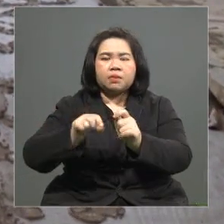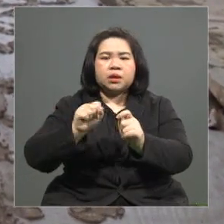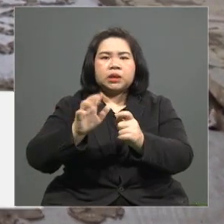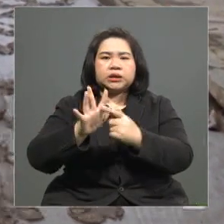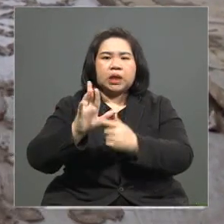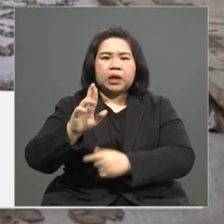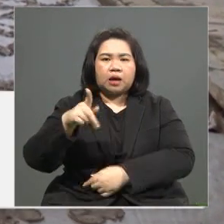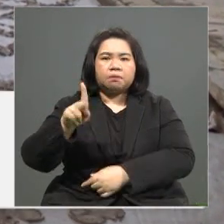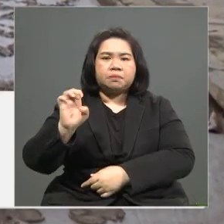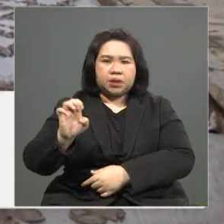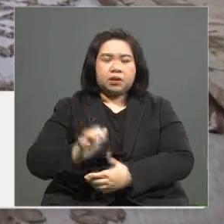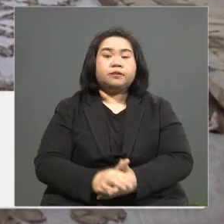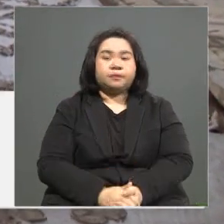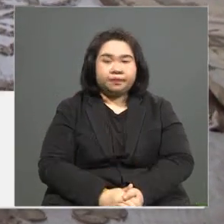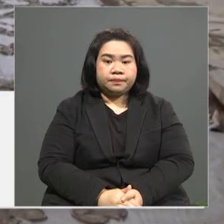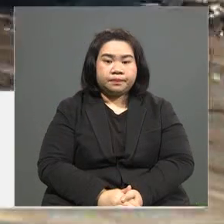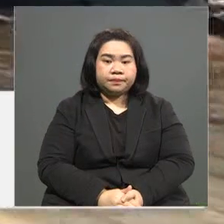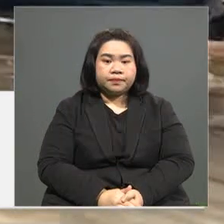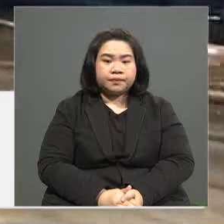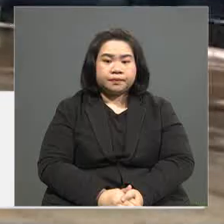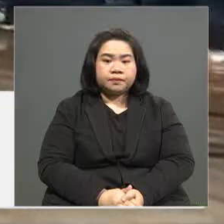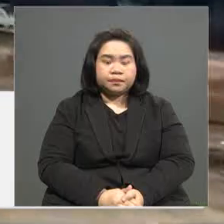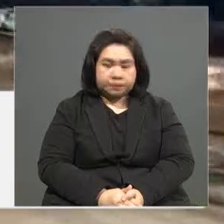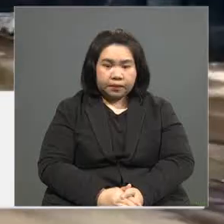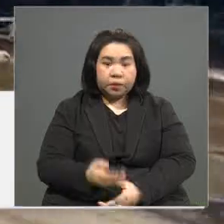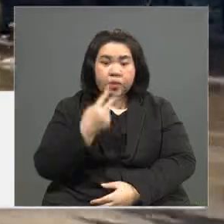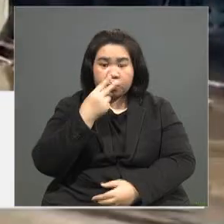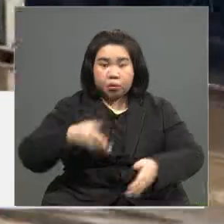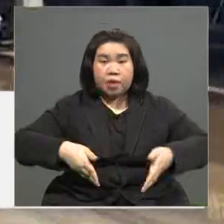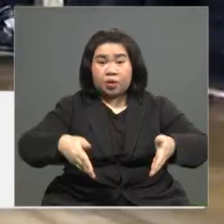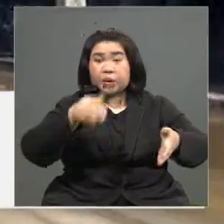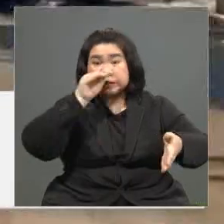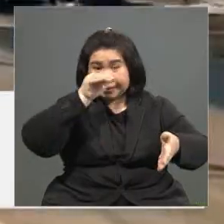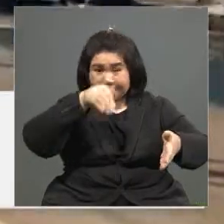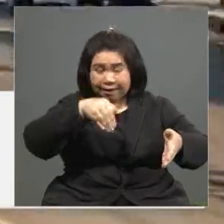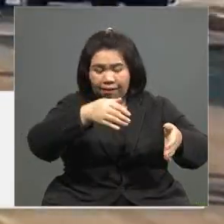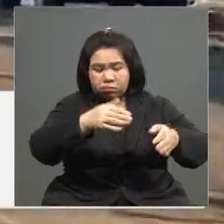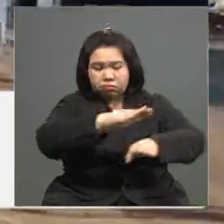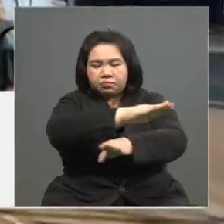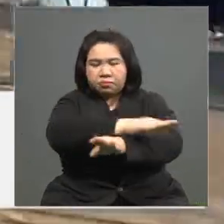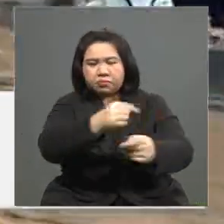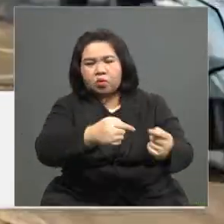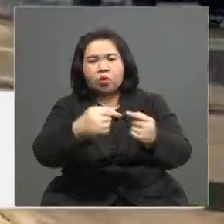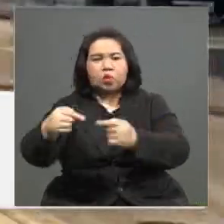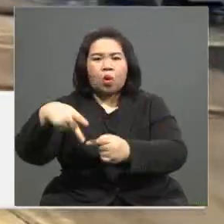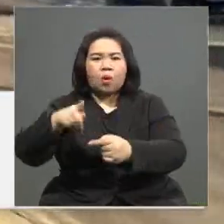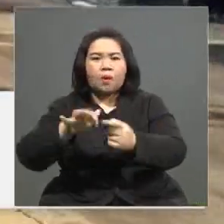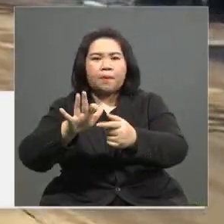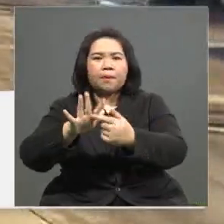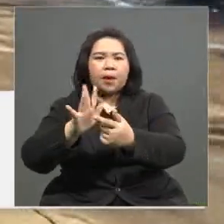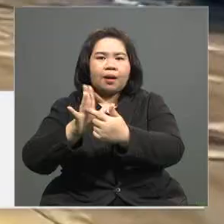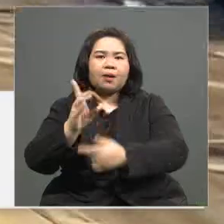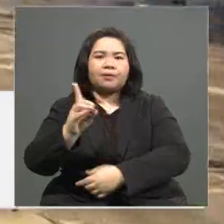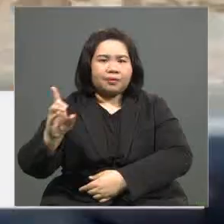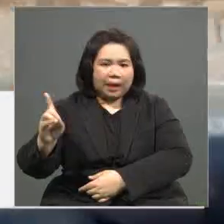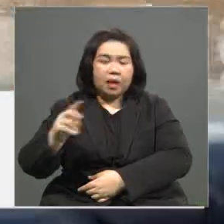ารพีเราไปดูกันที่ถนนช้างคลานเชื่อมถนนป่าแดสถานการณ์น้ำกลับเข้าสู่ภาวะปก